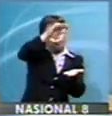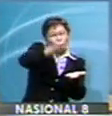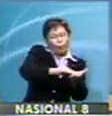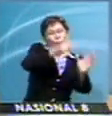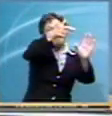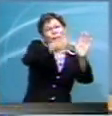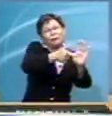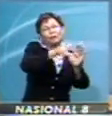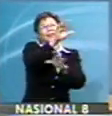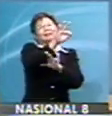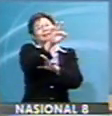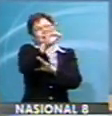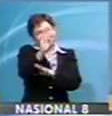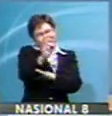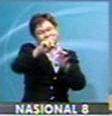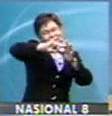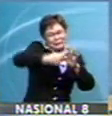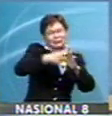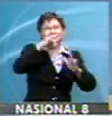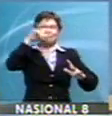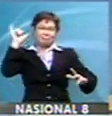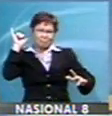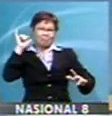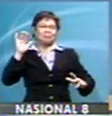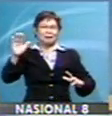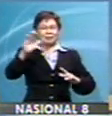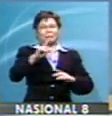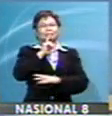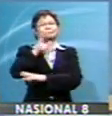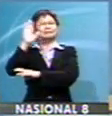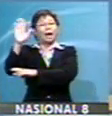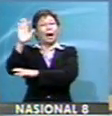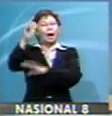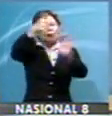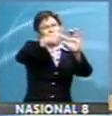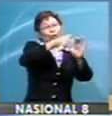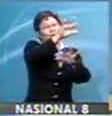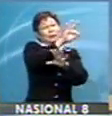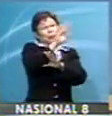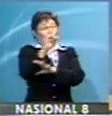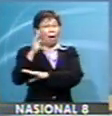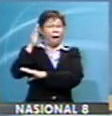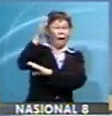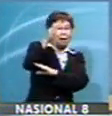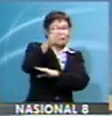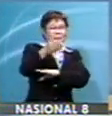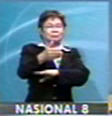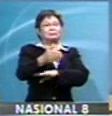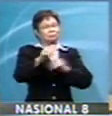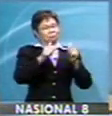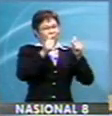bahan api itu yang berkuat kuasa semalam beliau memberi jaminan bekalan R 97 akan pulih dalam